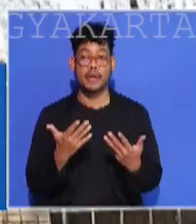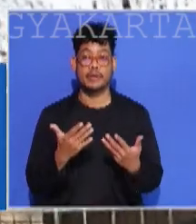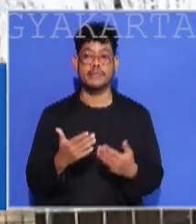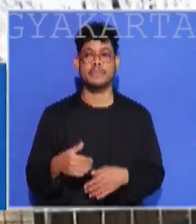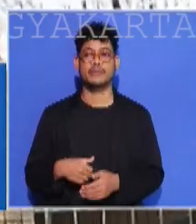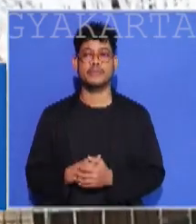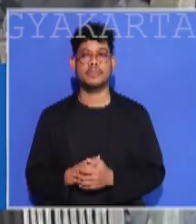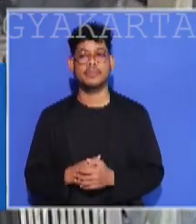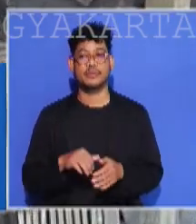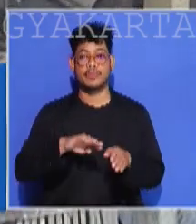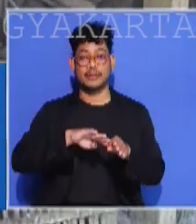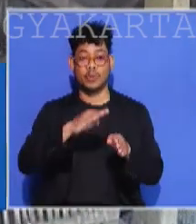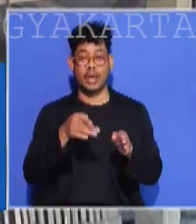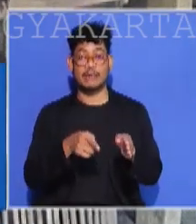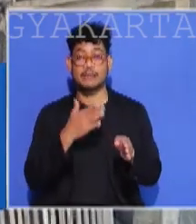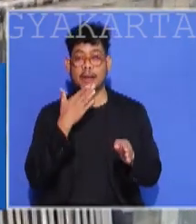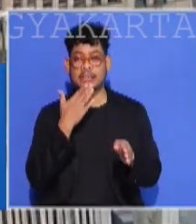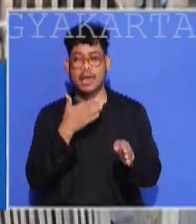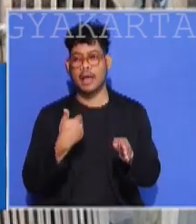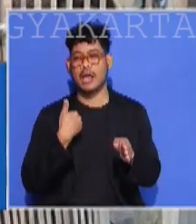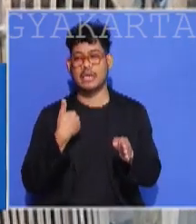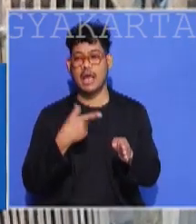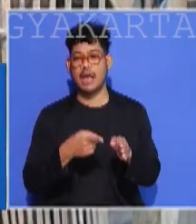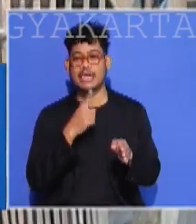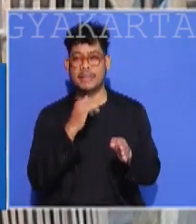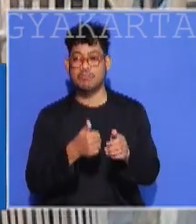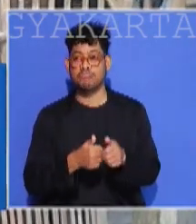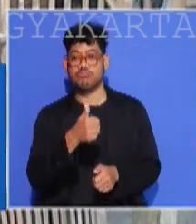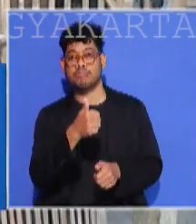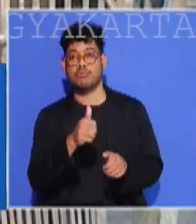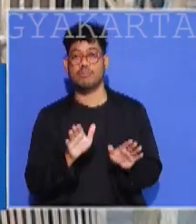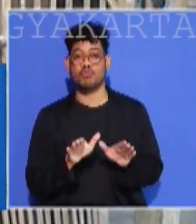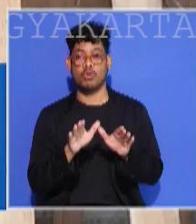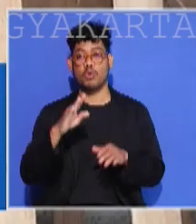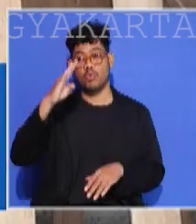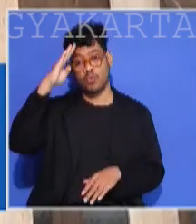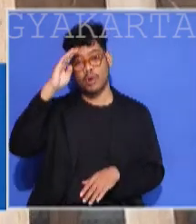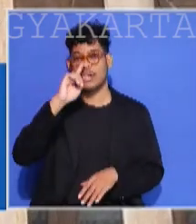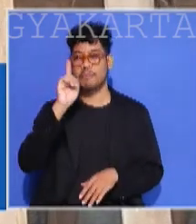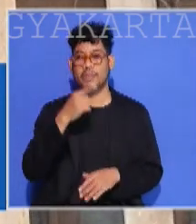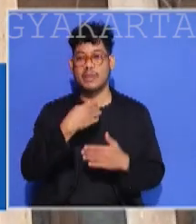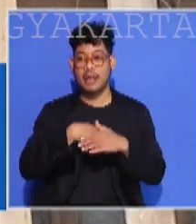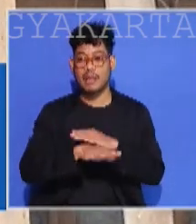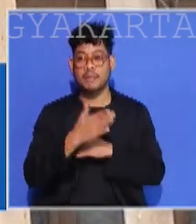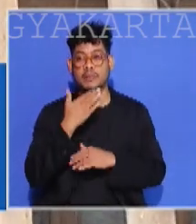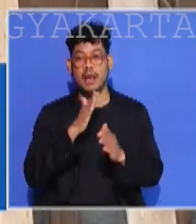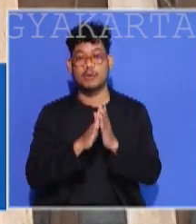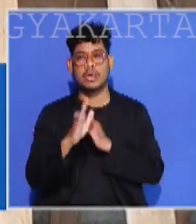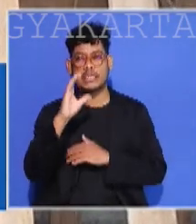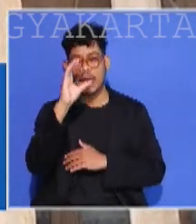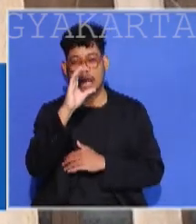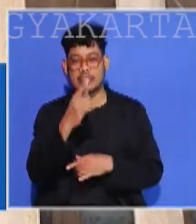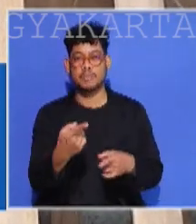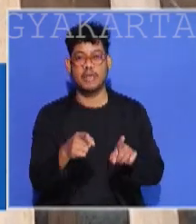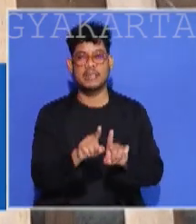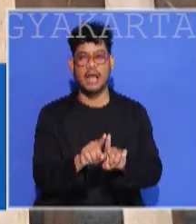salebeting kolongan. Sinebat minangka juwara menawi doro lanang langkung cepet mlebet kolongan manggihaken jodhonipun. Manut para